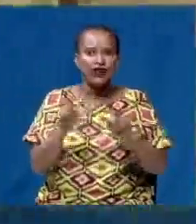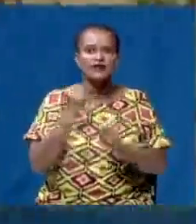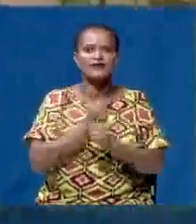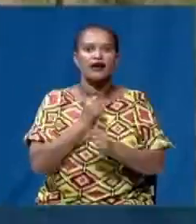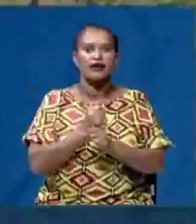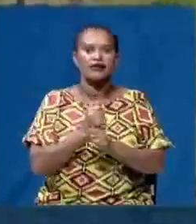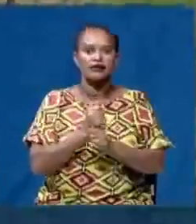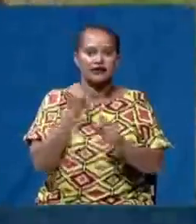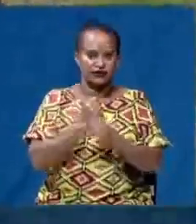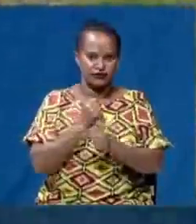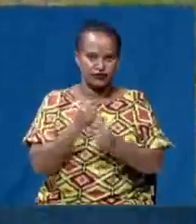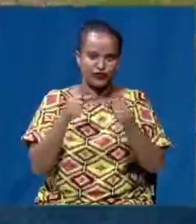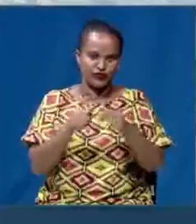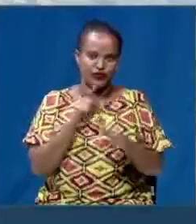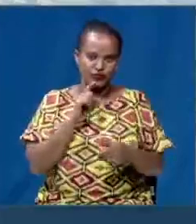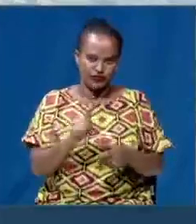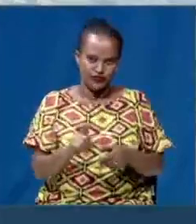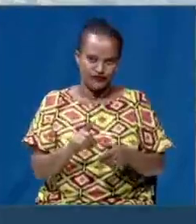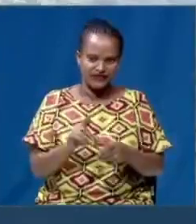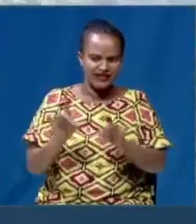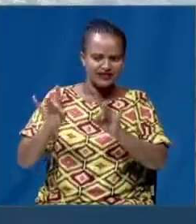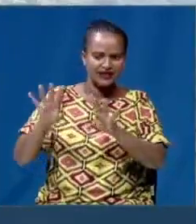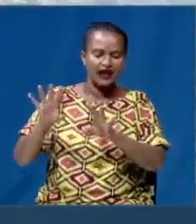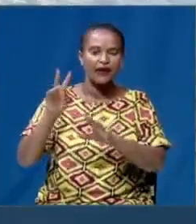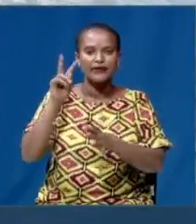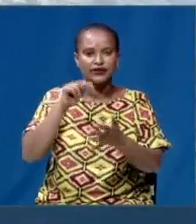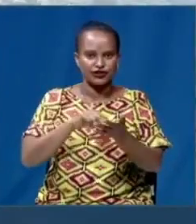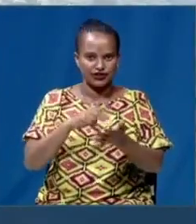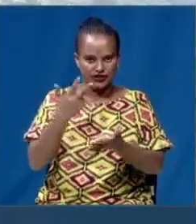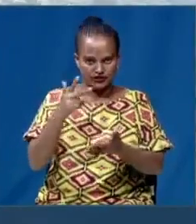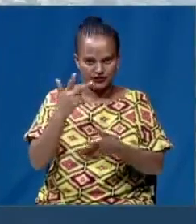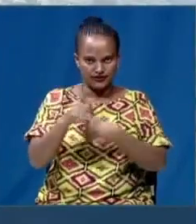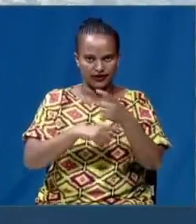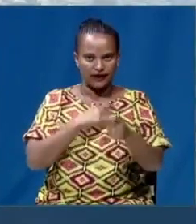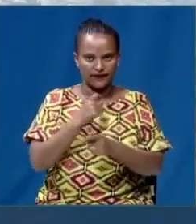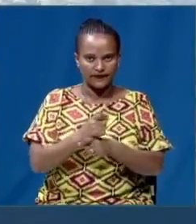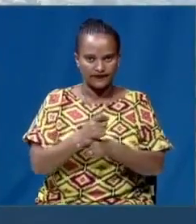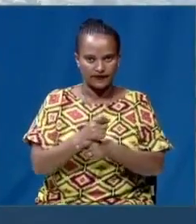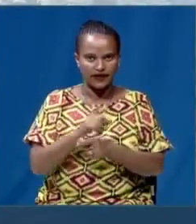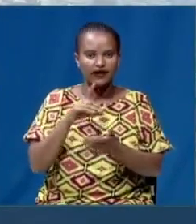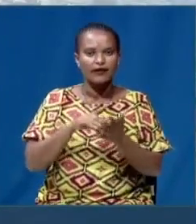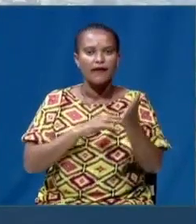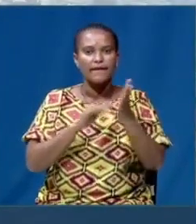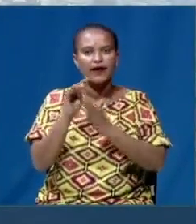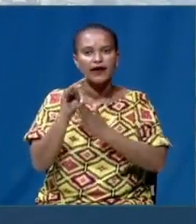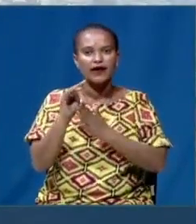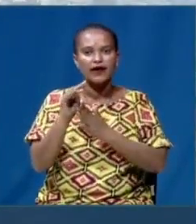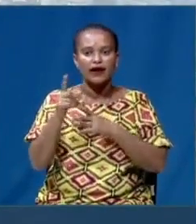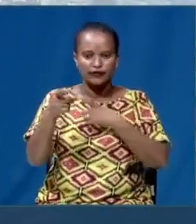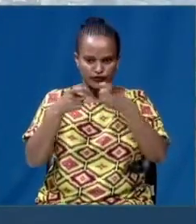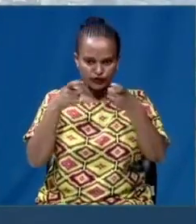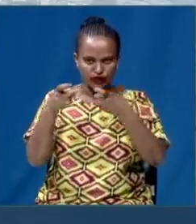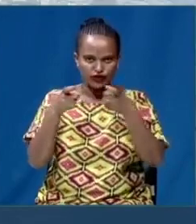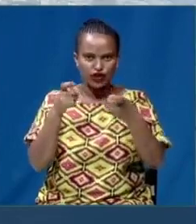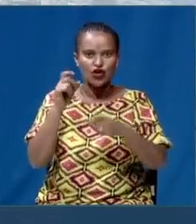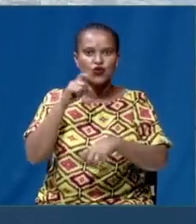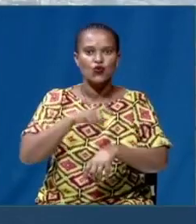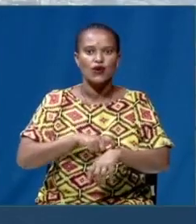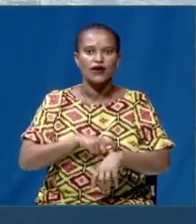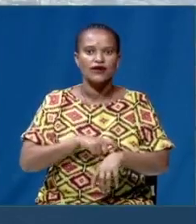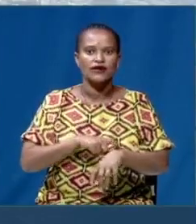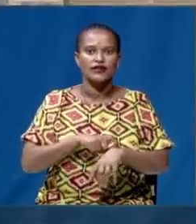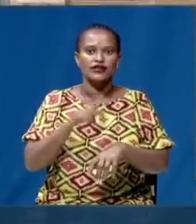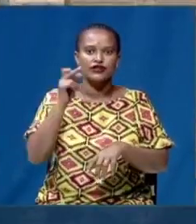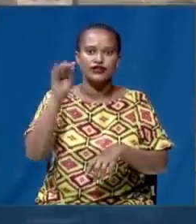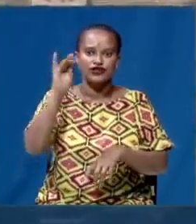ስራሕቲ እንዳተወገኑ ፀኒሖም እዮም። ፀላኢ ኣብ 2013 ዓመተ ምህረት ከተማ መቐለ ኣብ ዝተቆፃፀረሉ እዋን